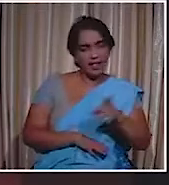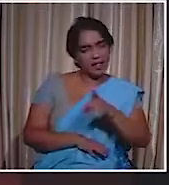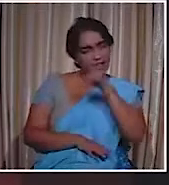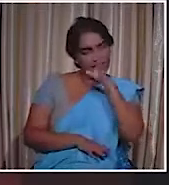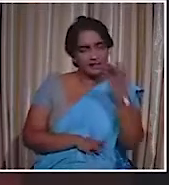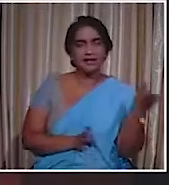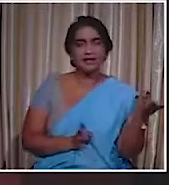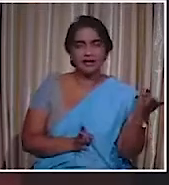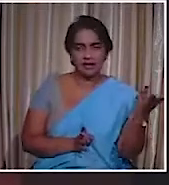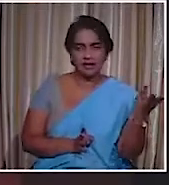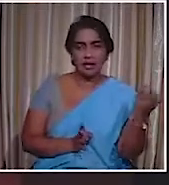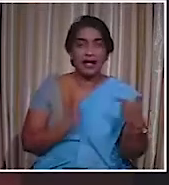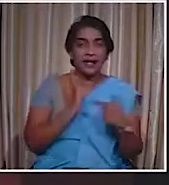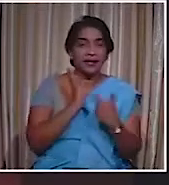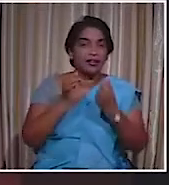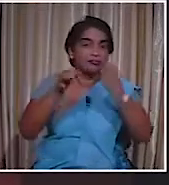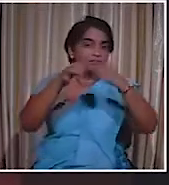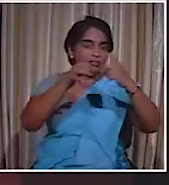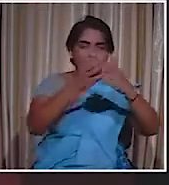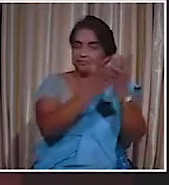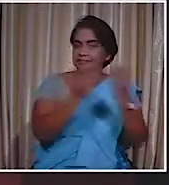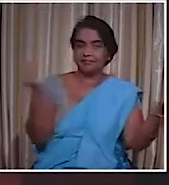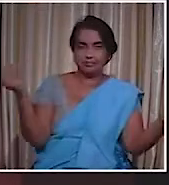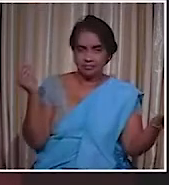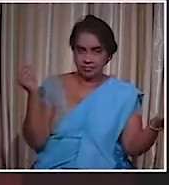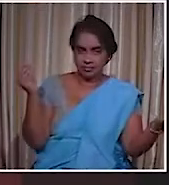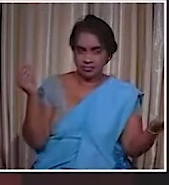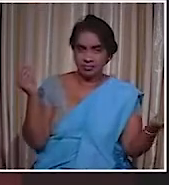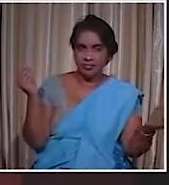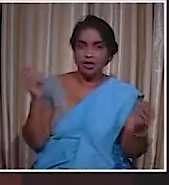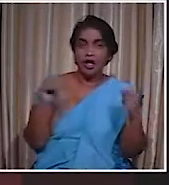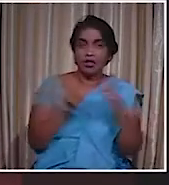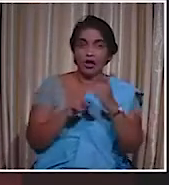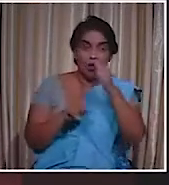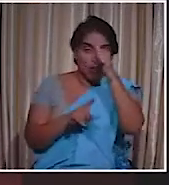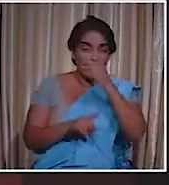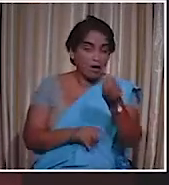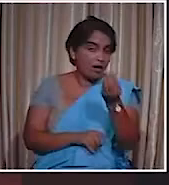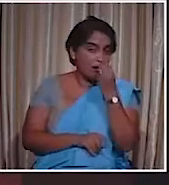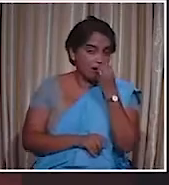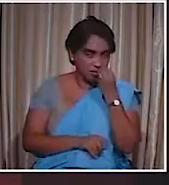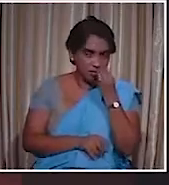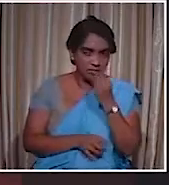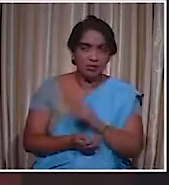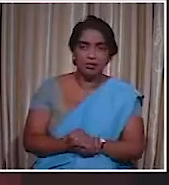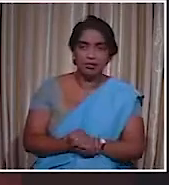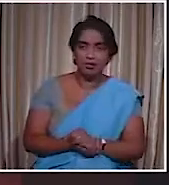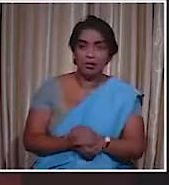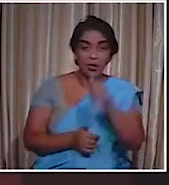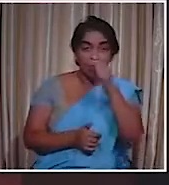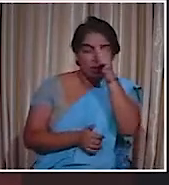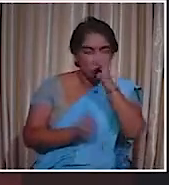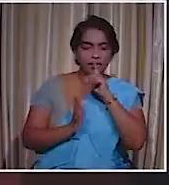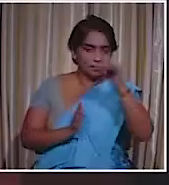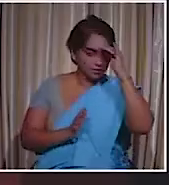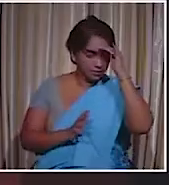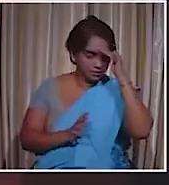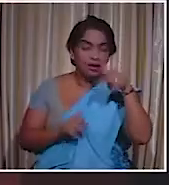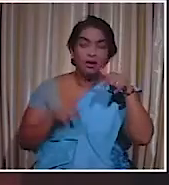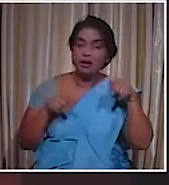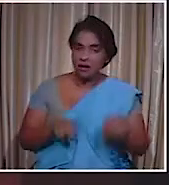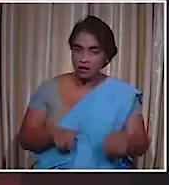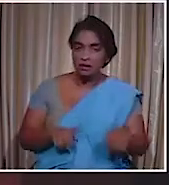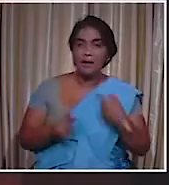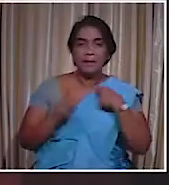නැතුව ටෙන්ඩර් කැන්සල් කරලා ඩොලර් හොරා කන මේක හොර කුපාඩි ආණ්ඩුව අද මේ